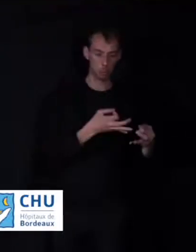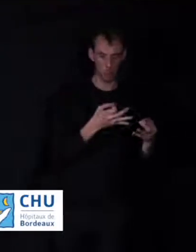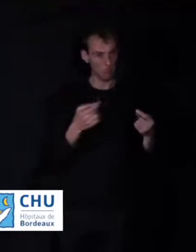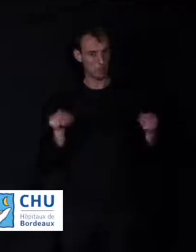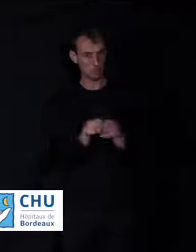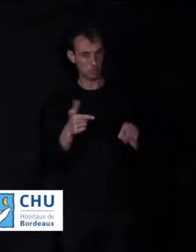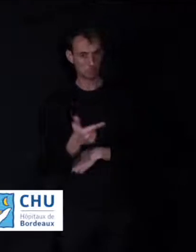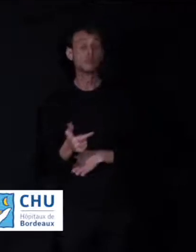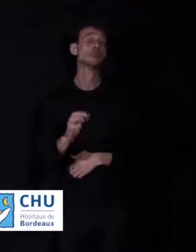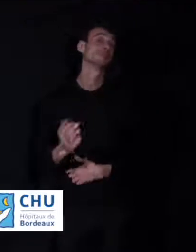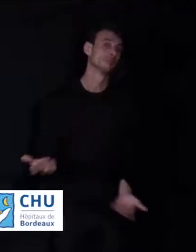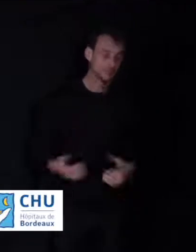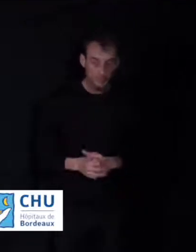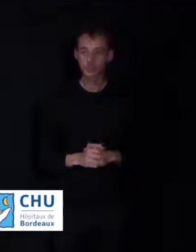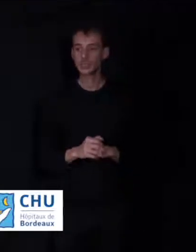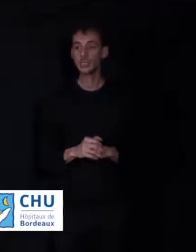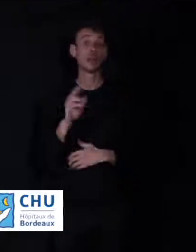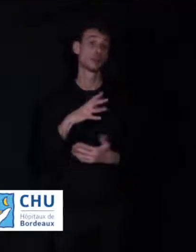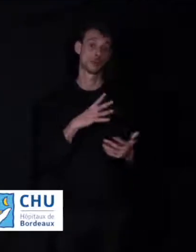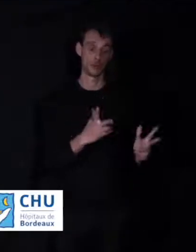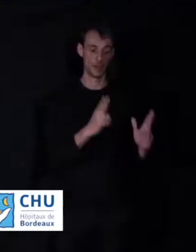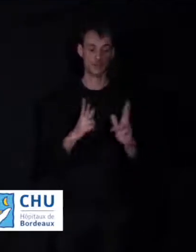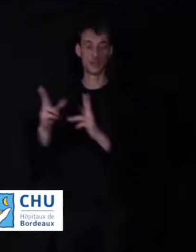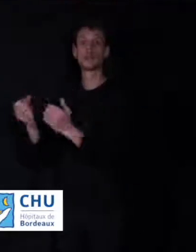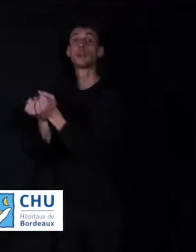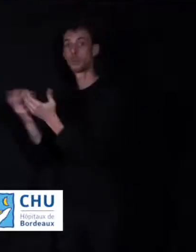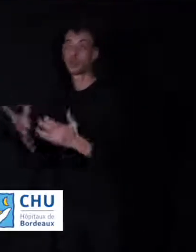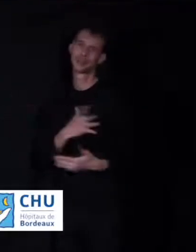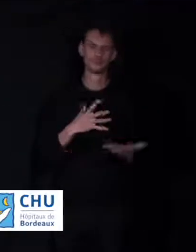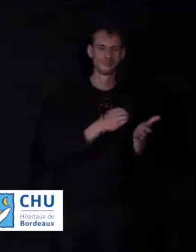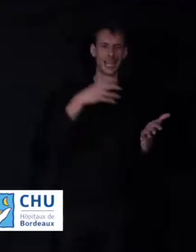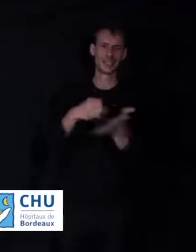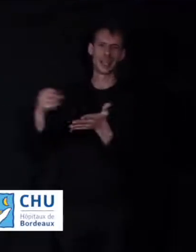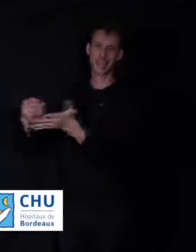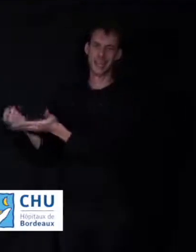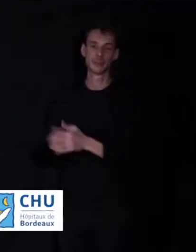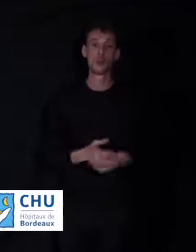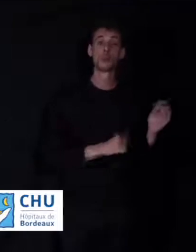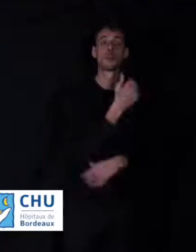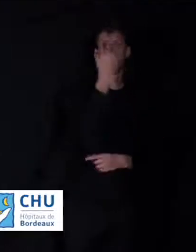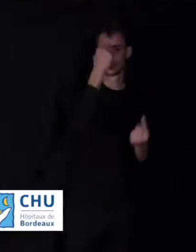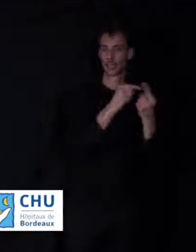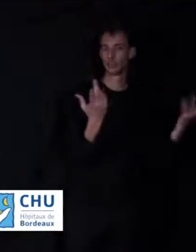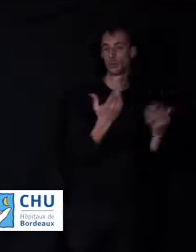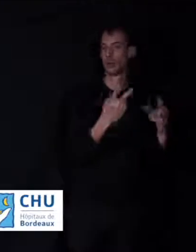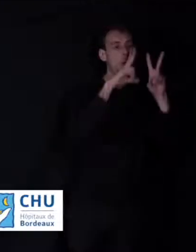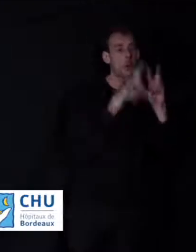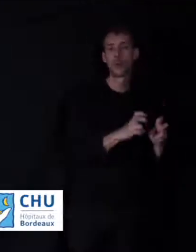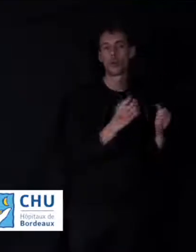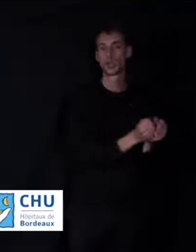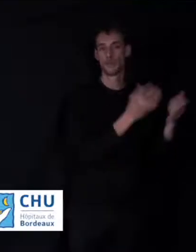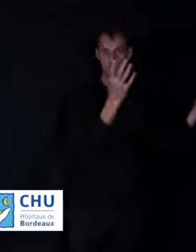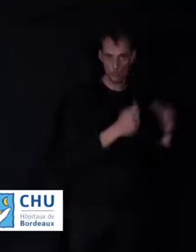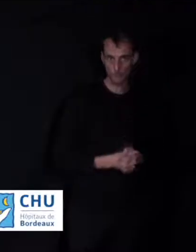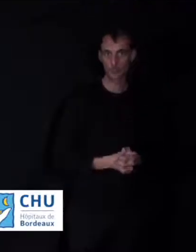prennent du temps et qui coûtent de l'argent. La première phase, c'est tout le concept de R&D, recherche et développement. Donc, si on a pris de